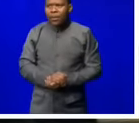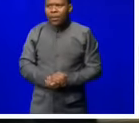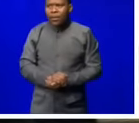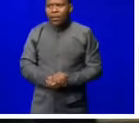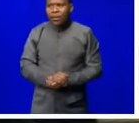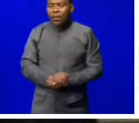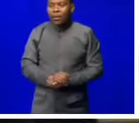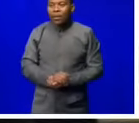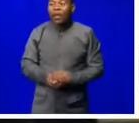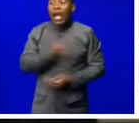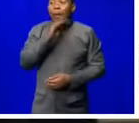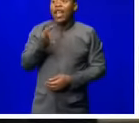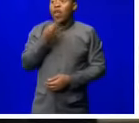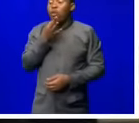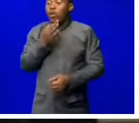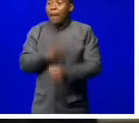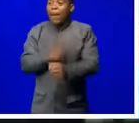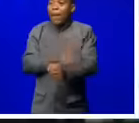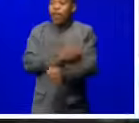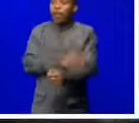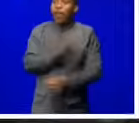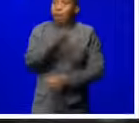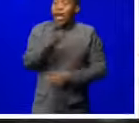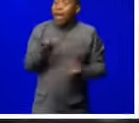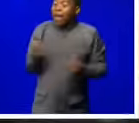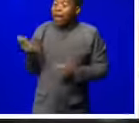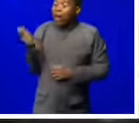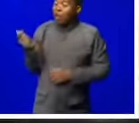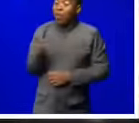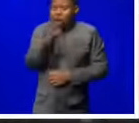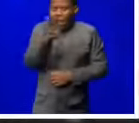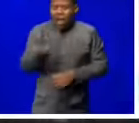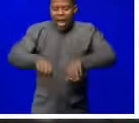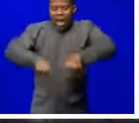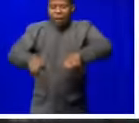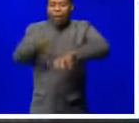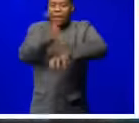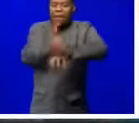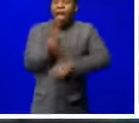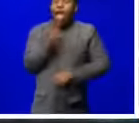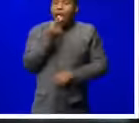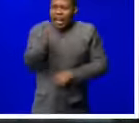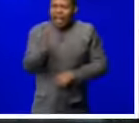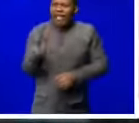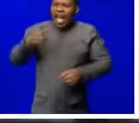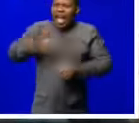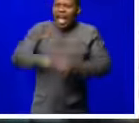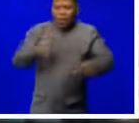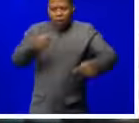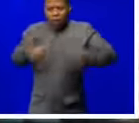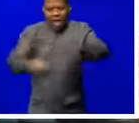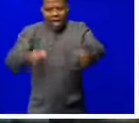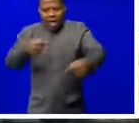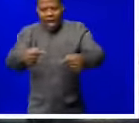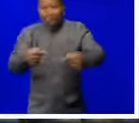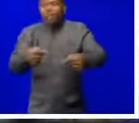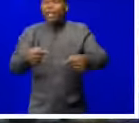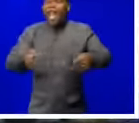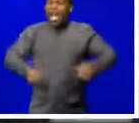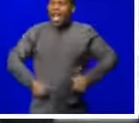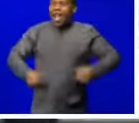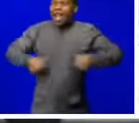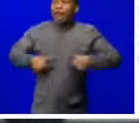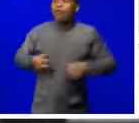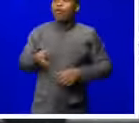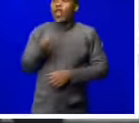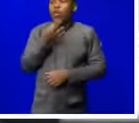kutosita loko ukuthi nathi sikhonnect iphilisa. Imvuna yenkundla ithi batawuchubeka babukekwe ukuthi yini labangayenda kuthuthukisa timpilo